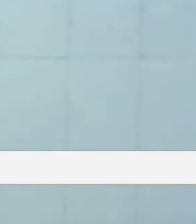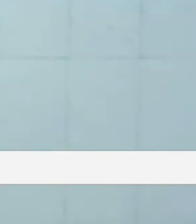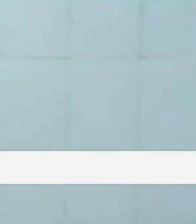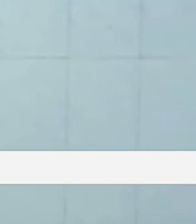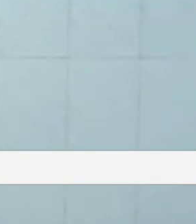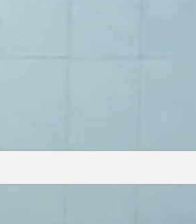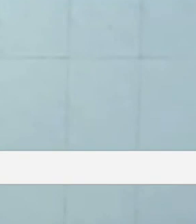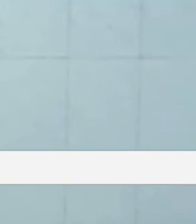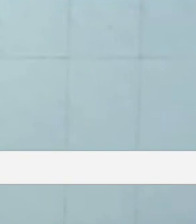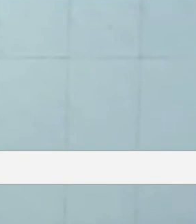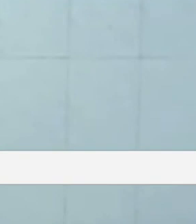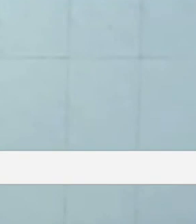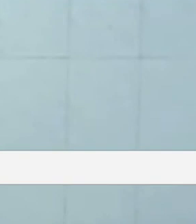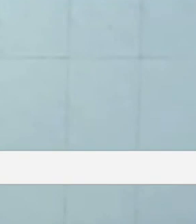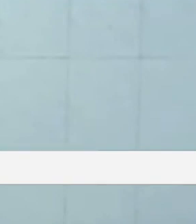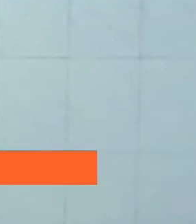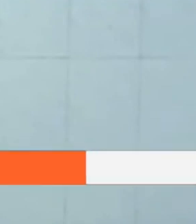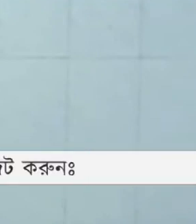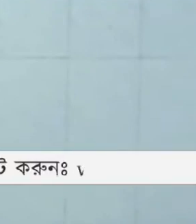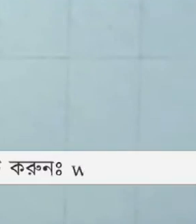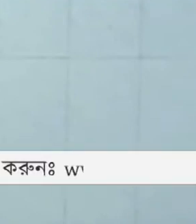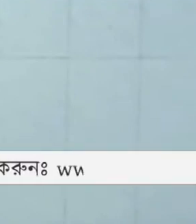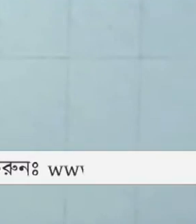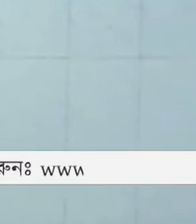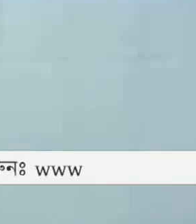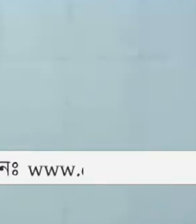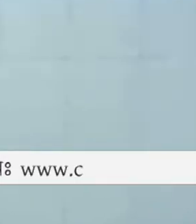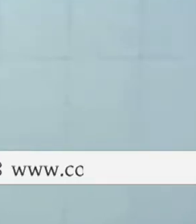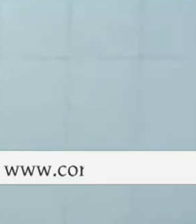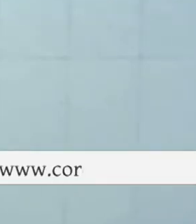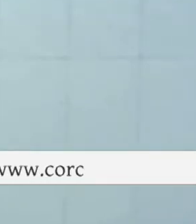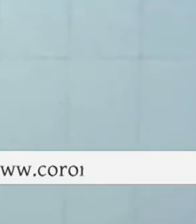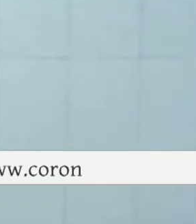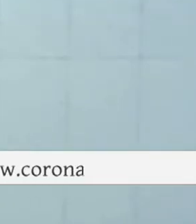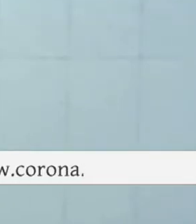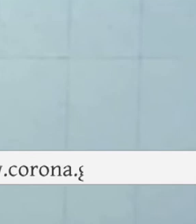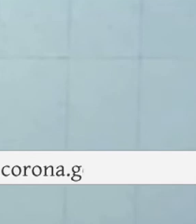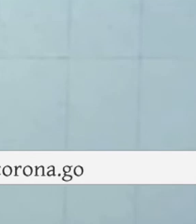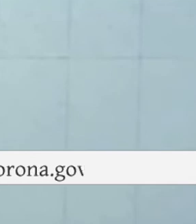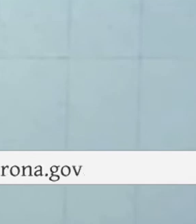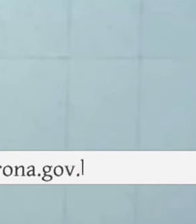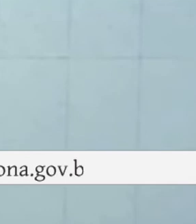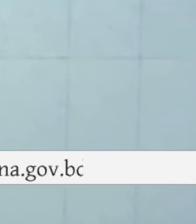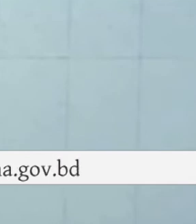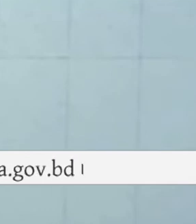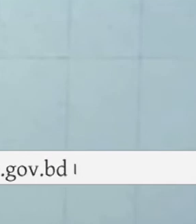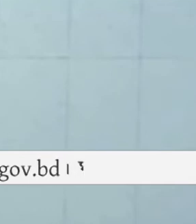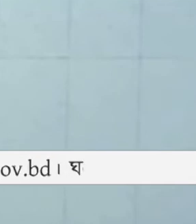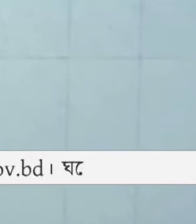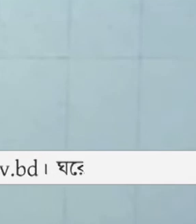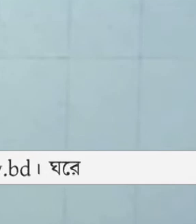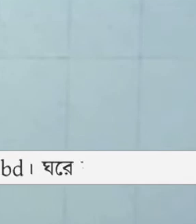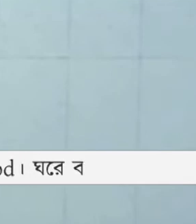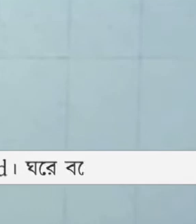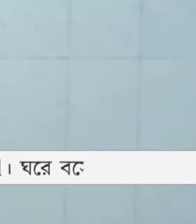সংক্রমিত হচ্ছে, কাজেই আজকে যে নেগেটিভ আছে কালকে যে পজিটিভ হবে না, এটার কোনো গ্যারান্টি আমরা দিতে পারছি না, কারণ আমরা